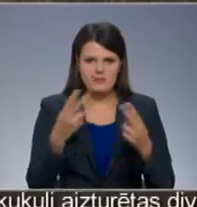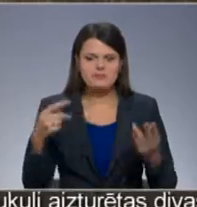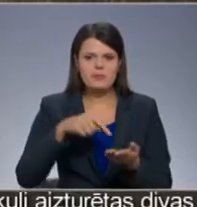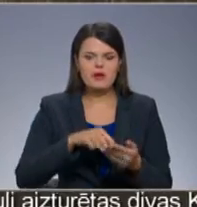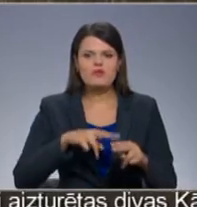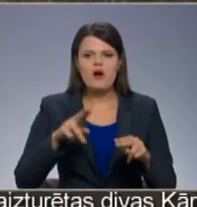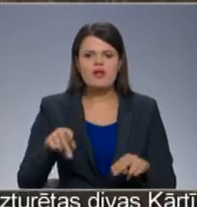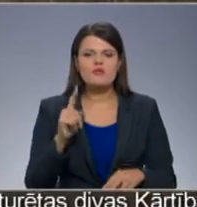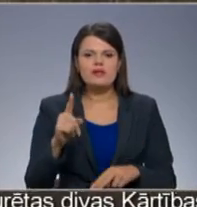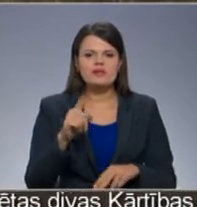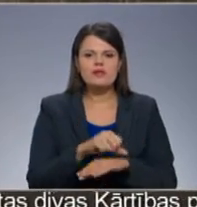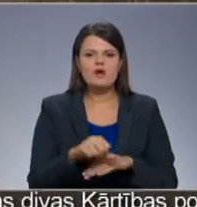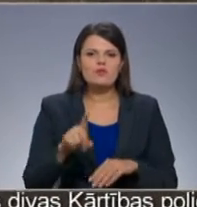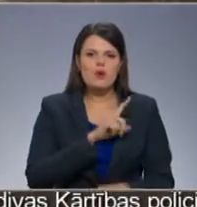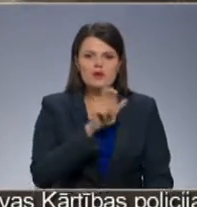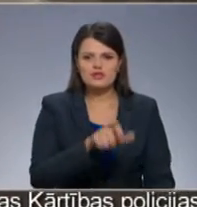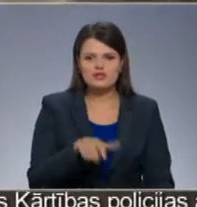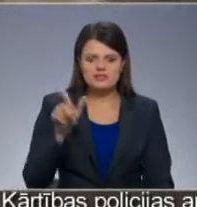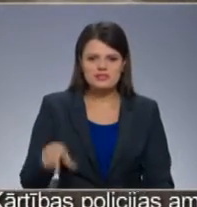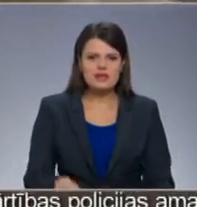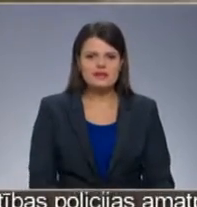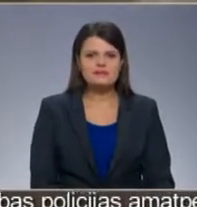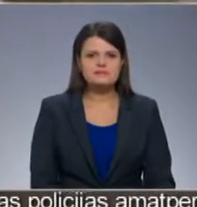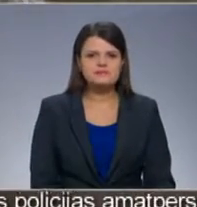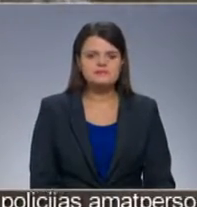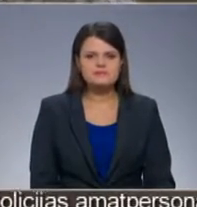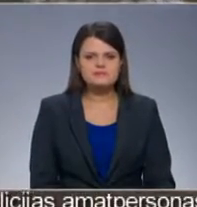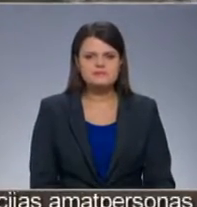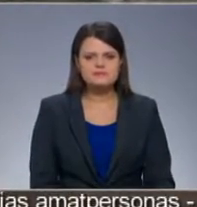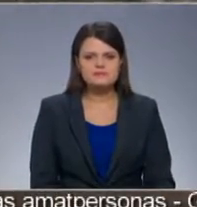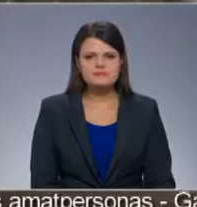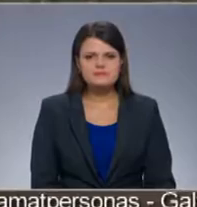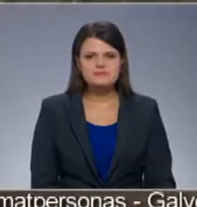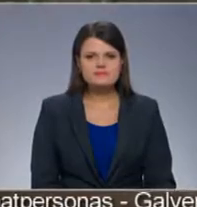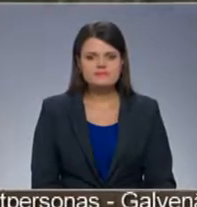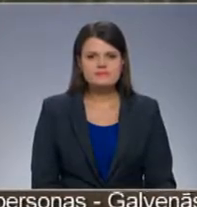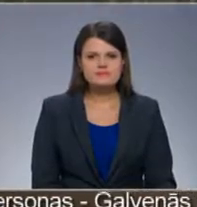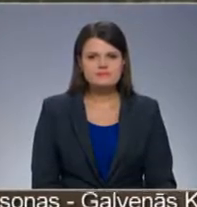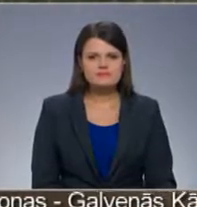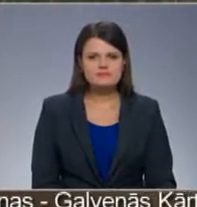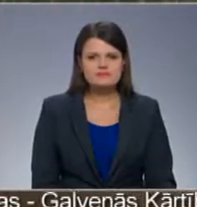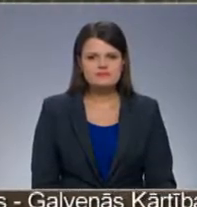šeit atļauta vien robežas sargiem. Lāsma Zute, Andrejs Mažāns, Roberts Kalniņš, Latgales reģionālā televīzija.